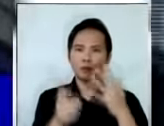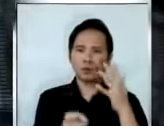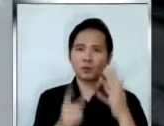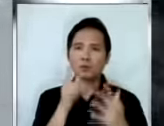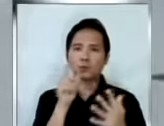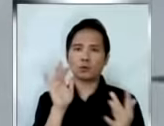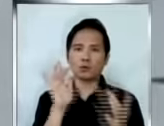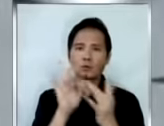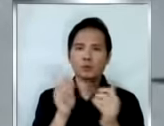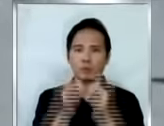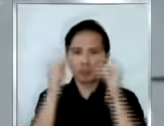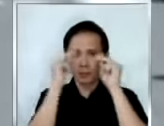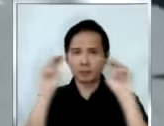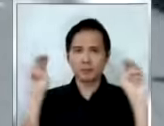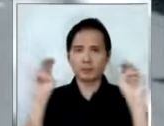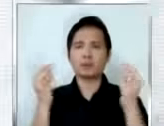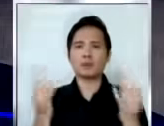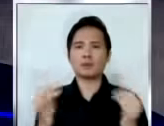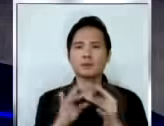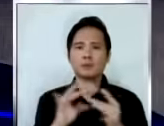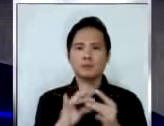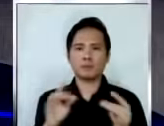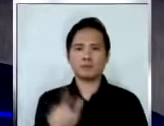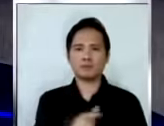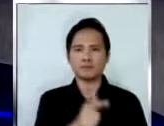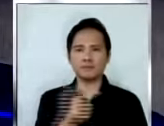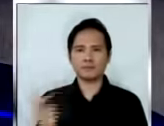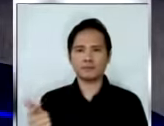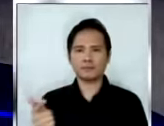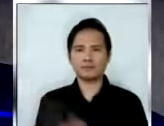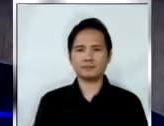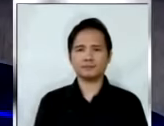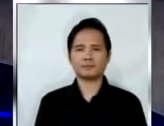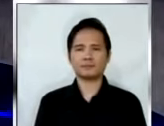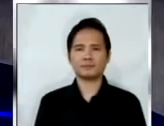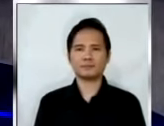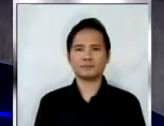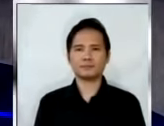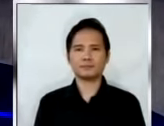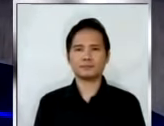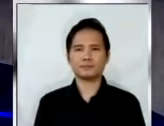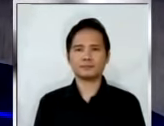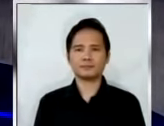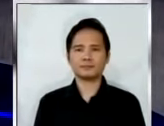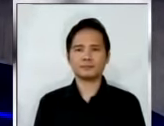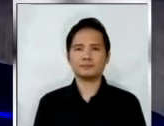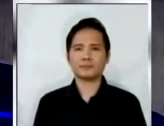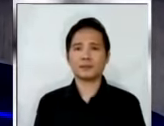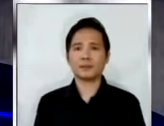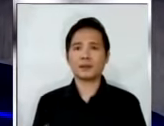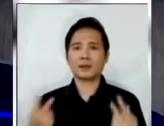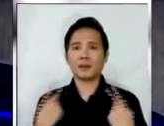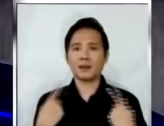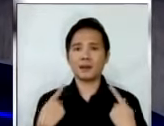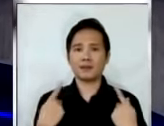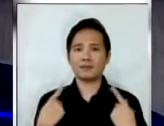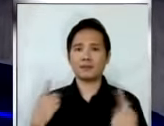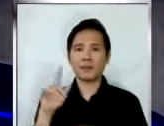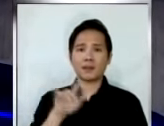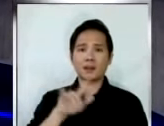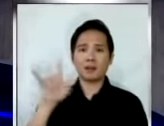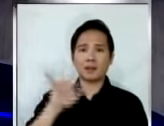Tingko, Nakatutok, 24 Oras. Gaya po nung industriya ng pagbiyahe sa pamamagitan ng eroplano, yung tinatawag na